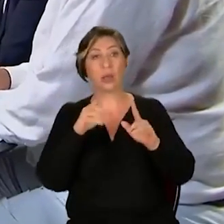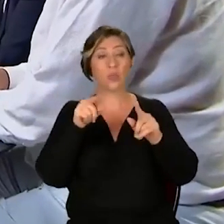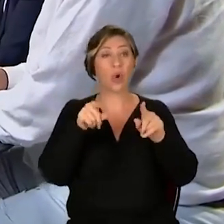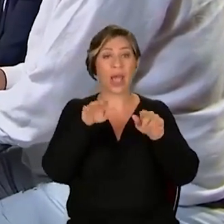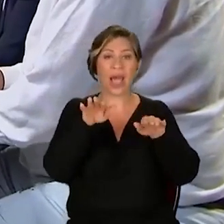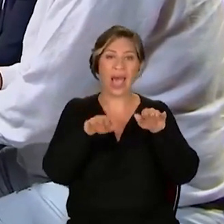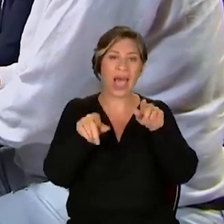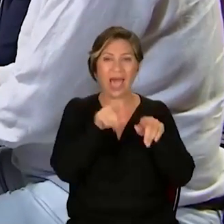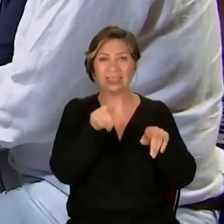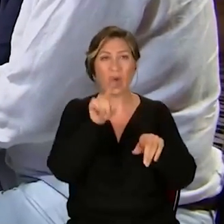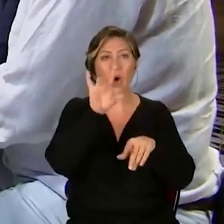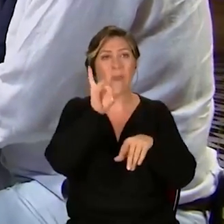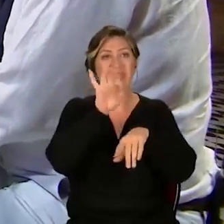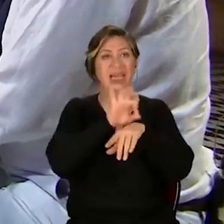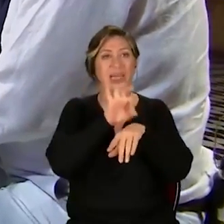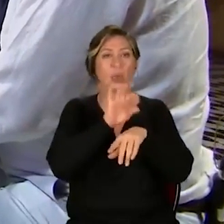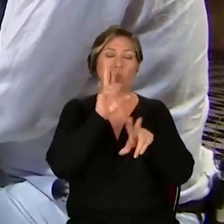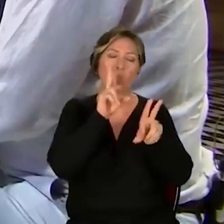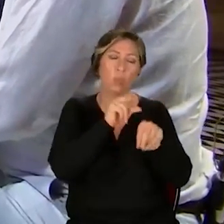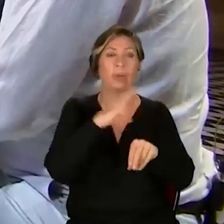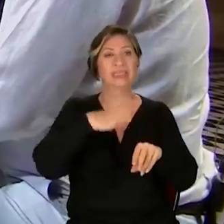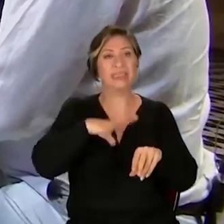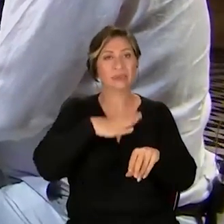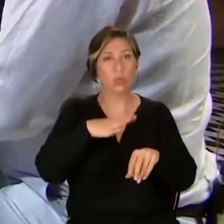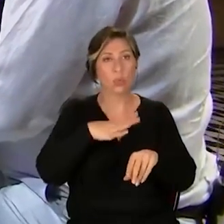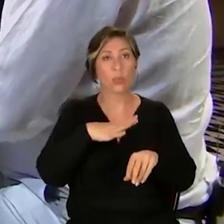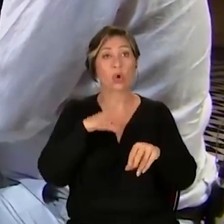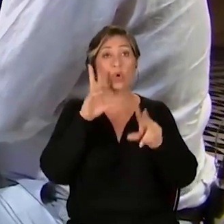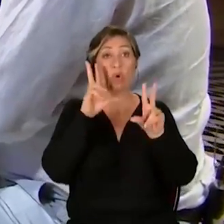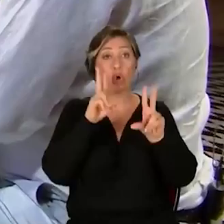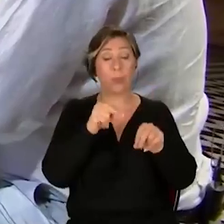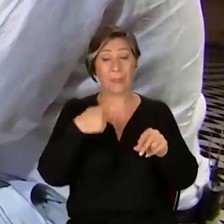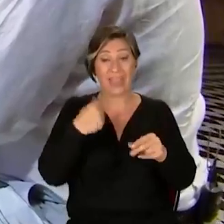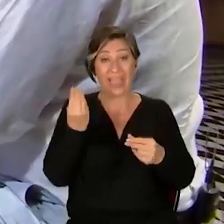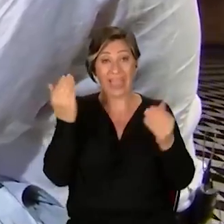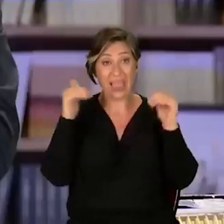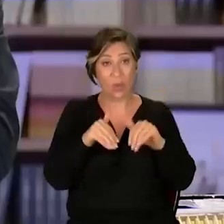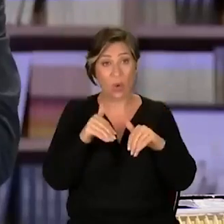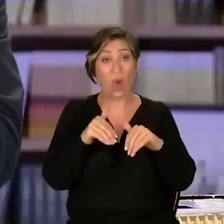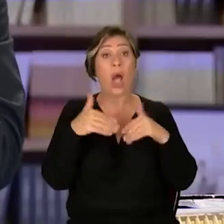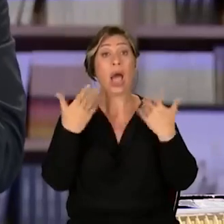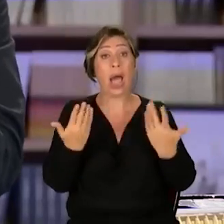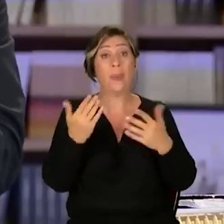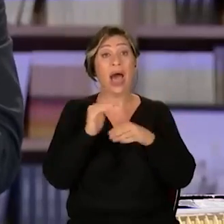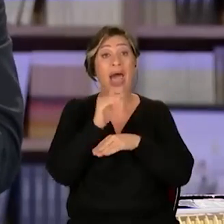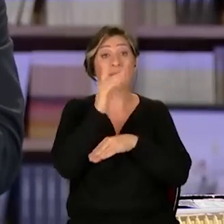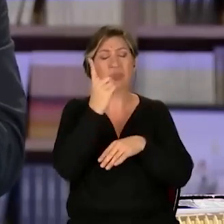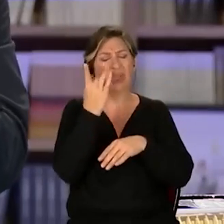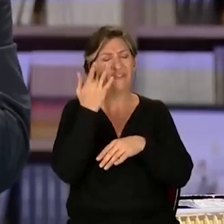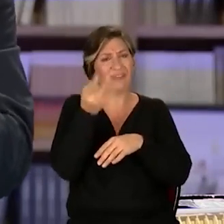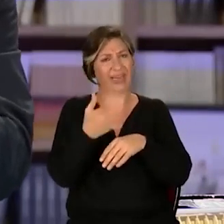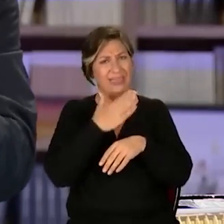bir 15 dakika uyumak istiyorum. Uyumak bana iyi geliyor. Ama hayatımda bir şeyi